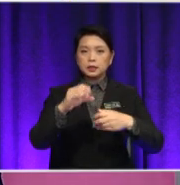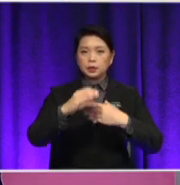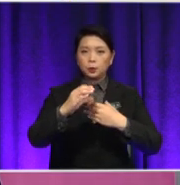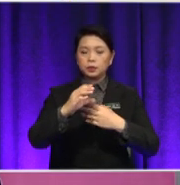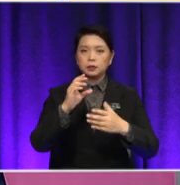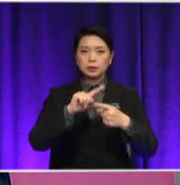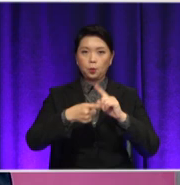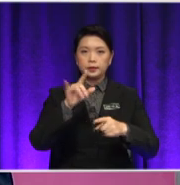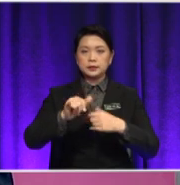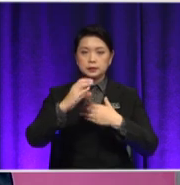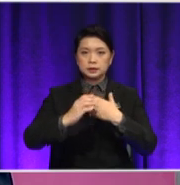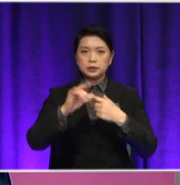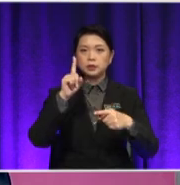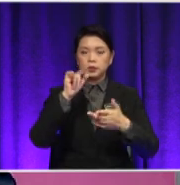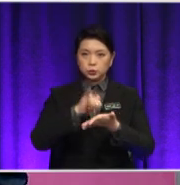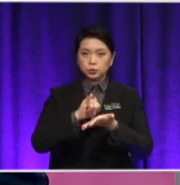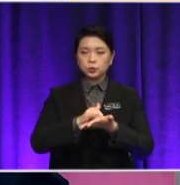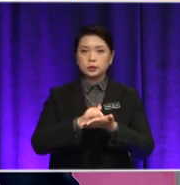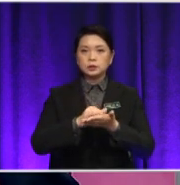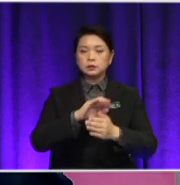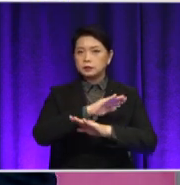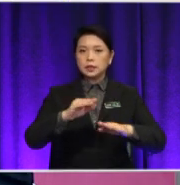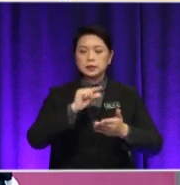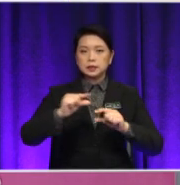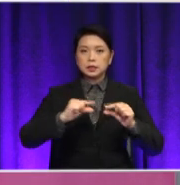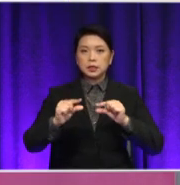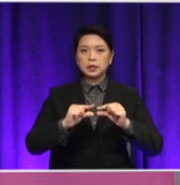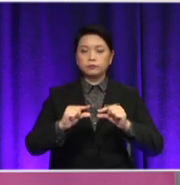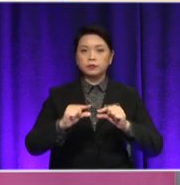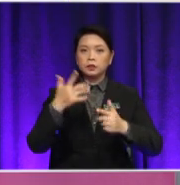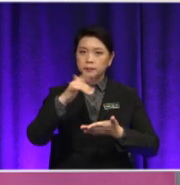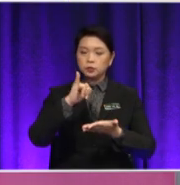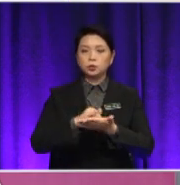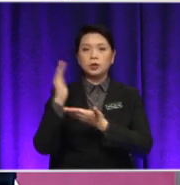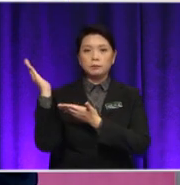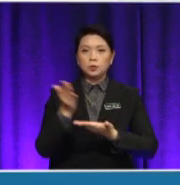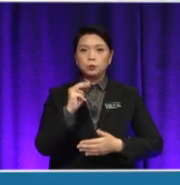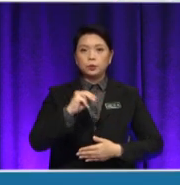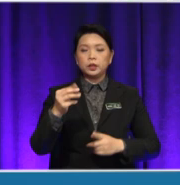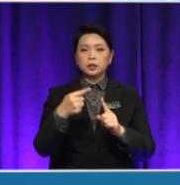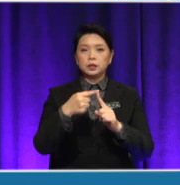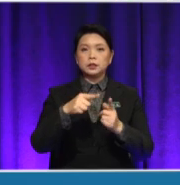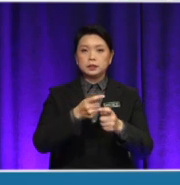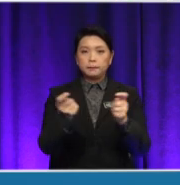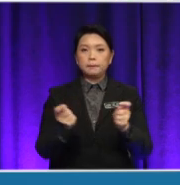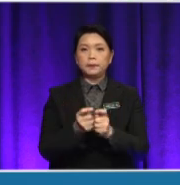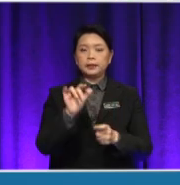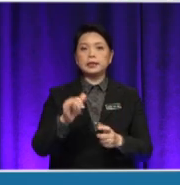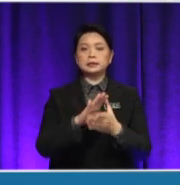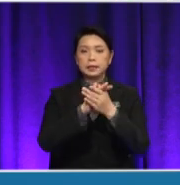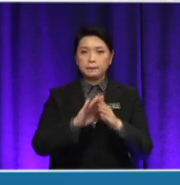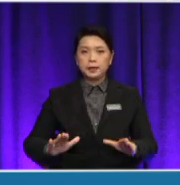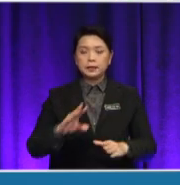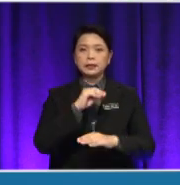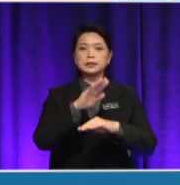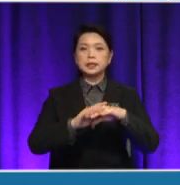nanti semakin makin parah murid. Kedua, bawa murid ke tempat yang redup, selamat dan selesa supaya dia